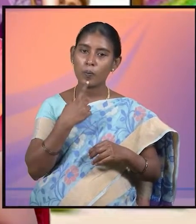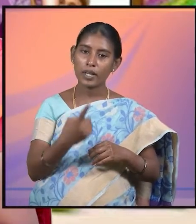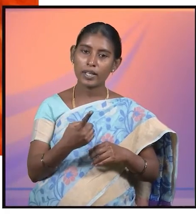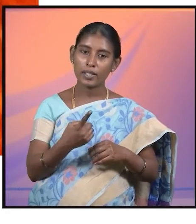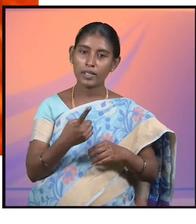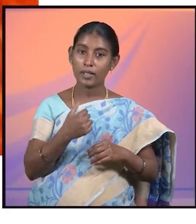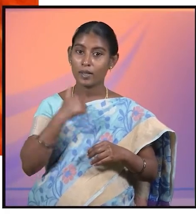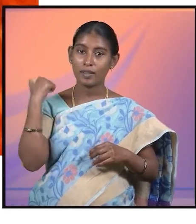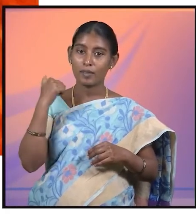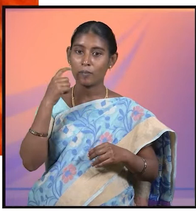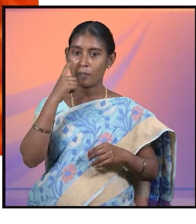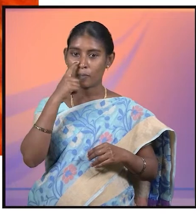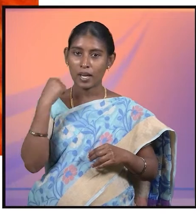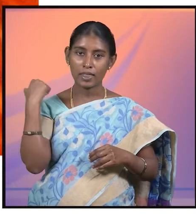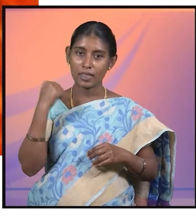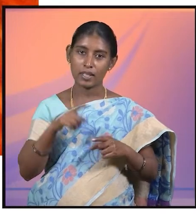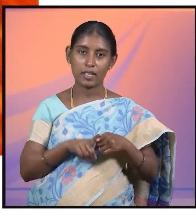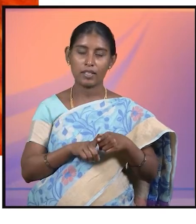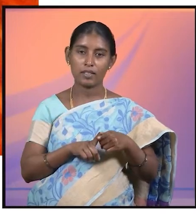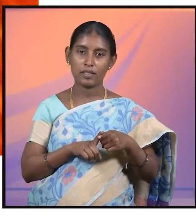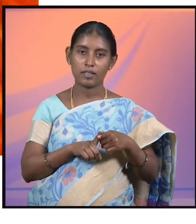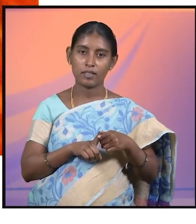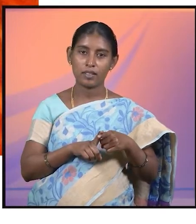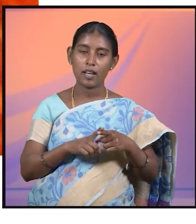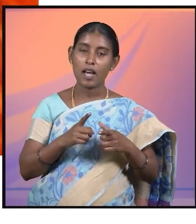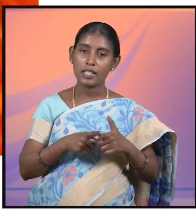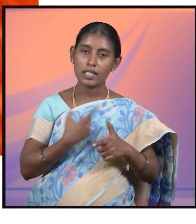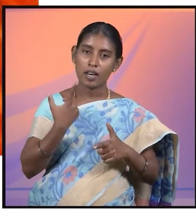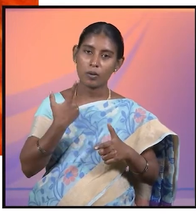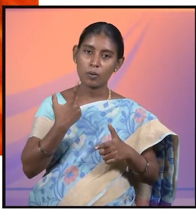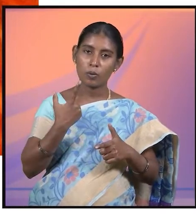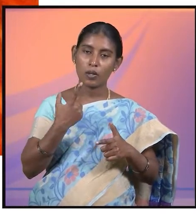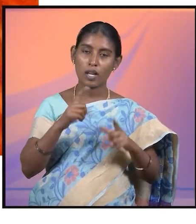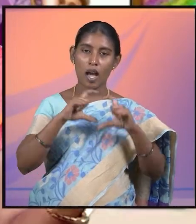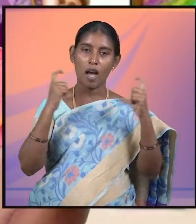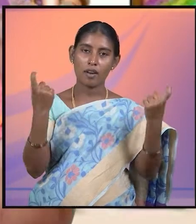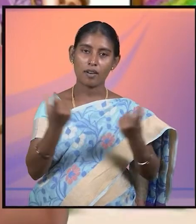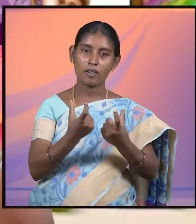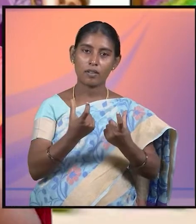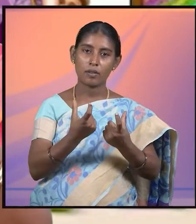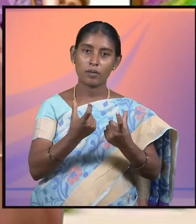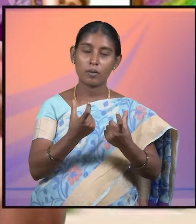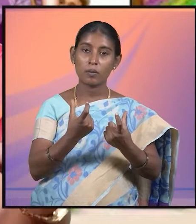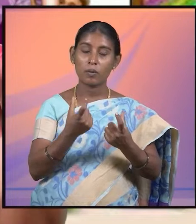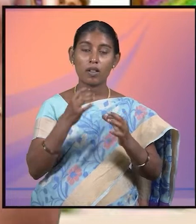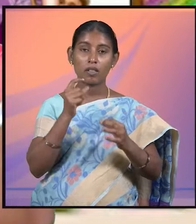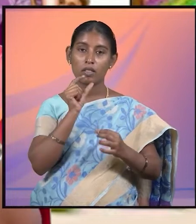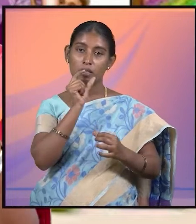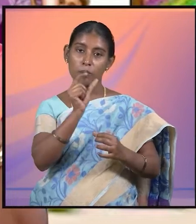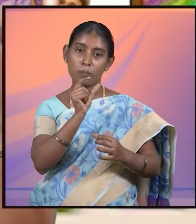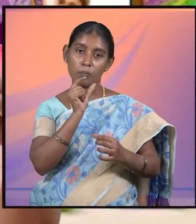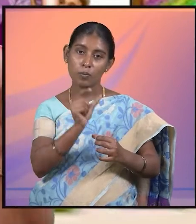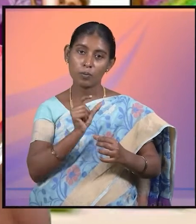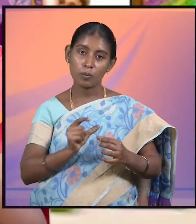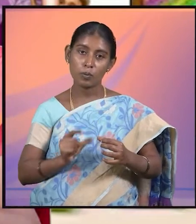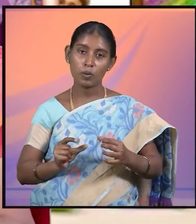காலத்தில் யாக்கியவல்கரின் மனைவி மைத்ரேயியும் ஜனகருடைய அரசவையில் யாக்கியவல்கருடன் தத்துவ